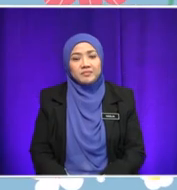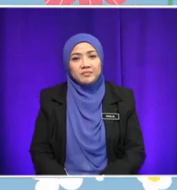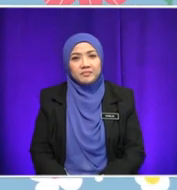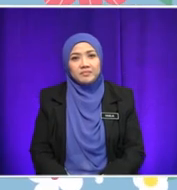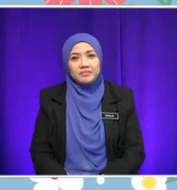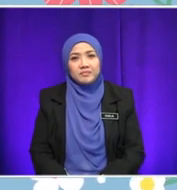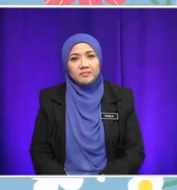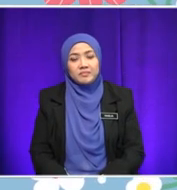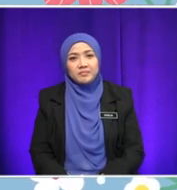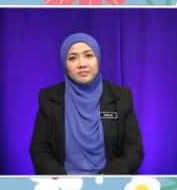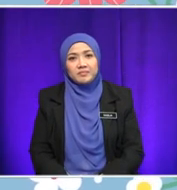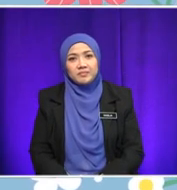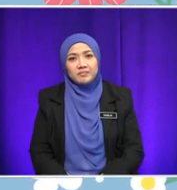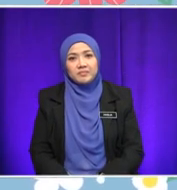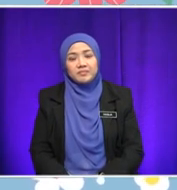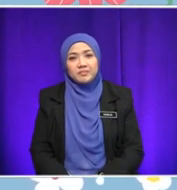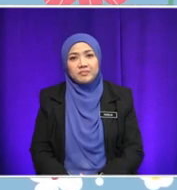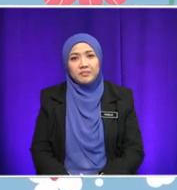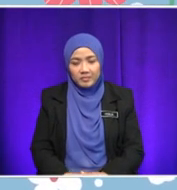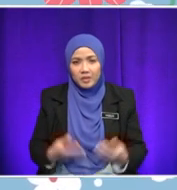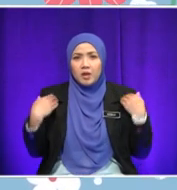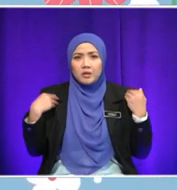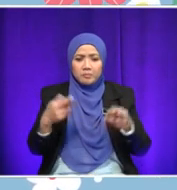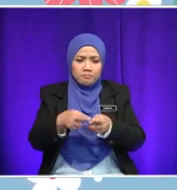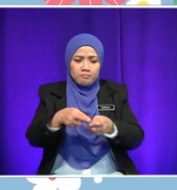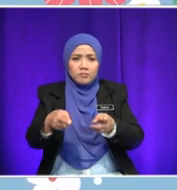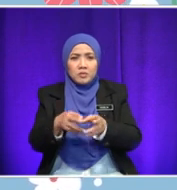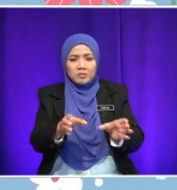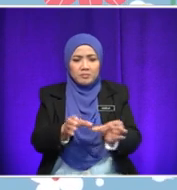Satukan tapi macam ada ruang-ruang lagi